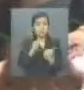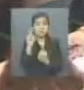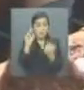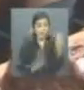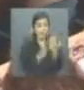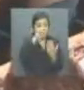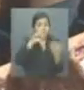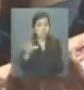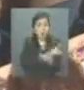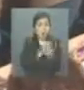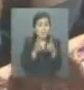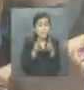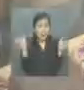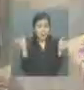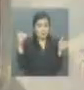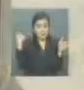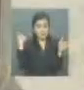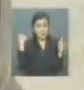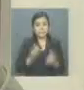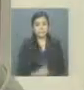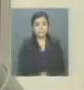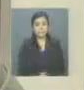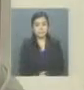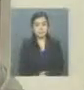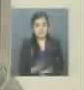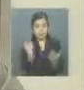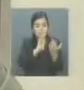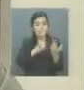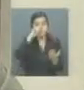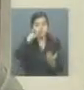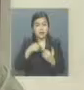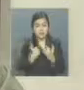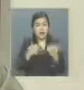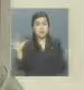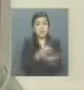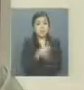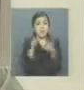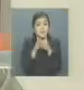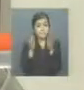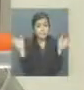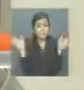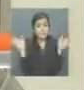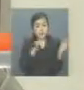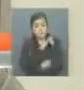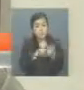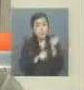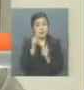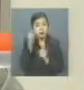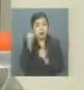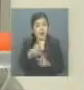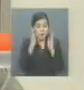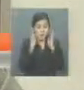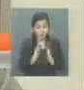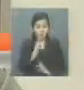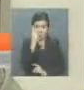มในอดีต ประเทศไทยของเราเนี่ยเป็นสังคมเปิดนะครับไม่ได้เป็นของคนใดคนหนึ่ง